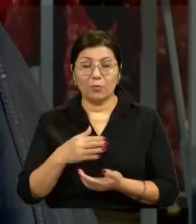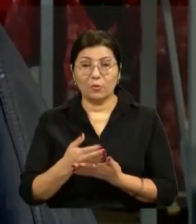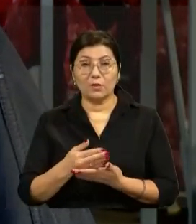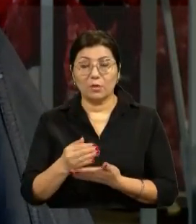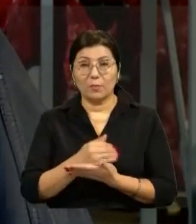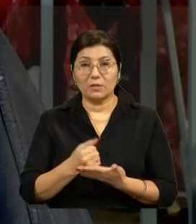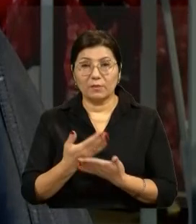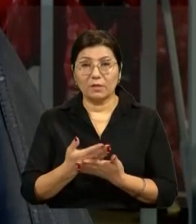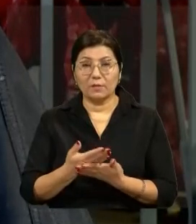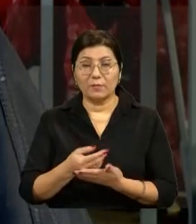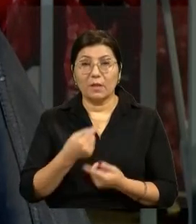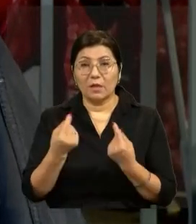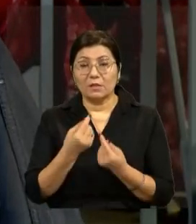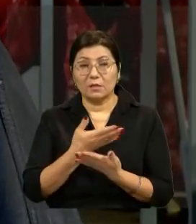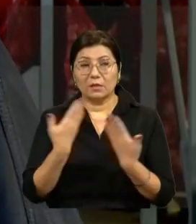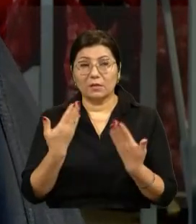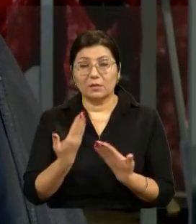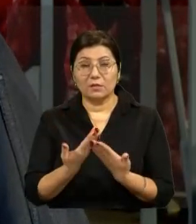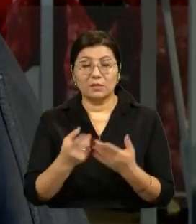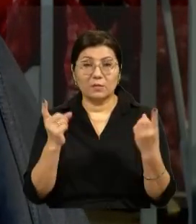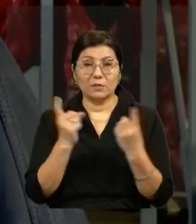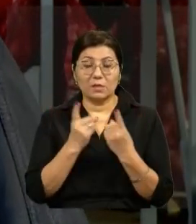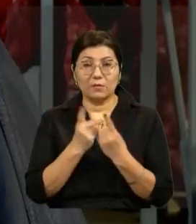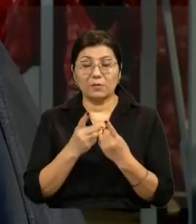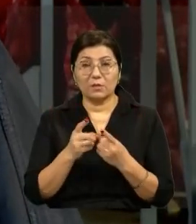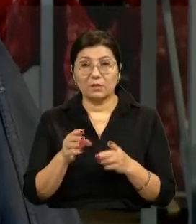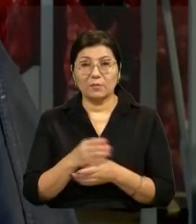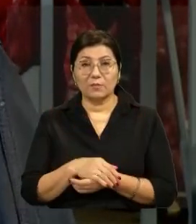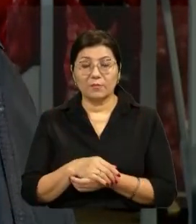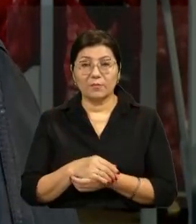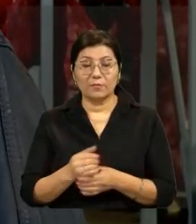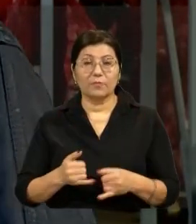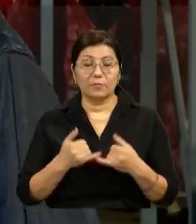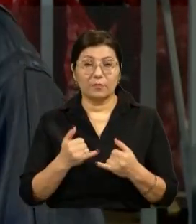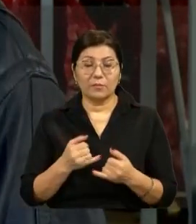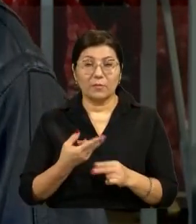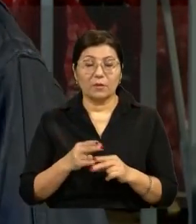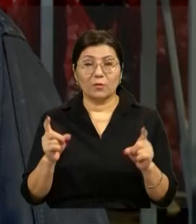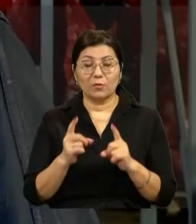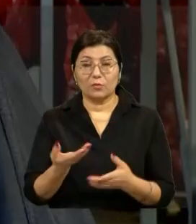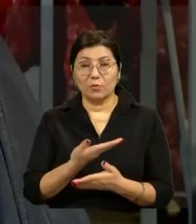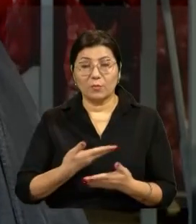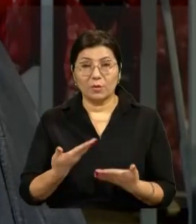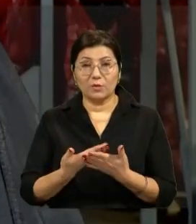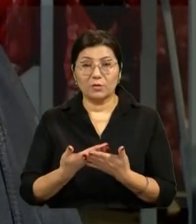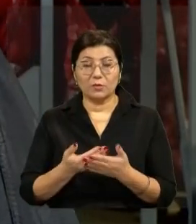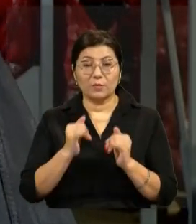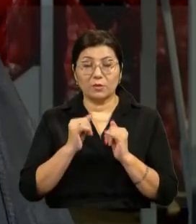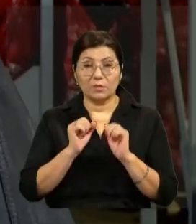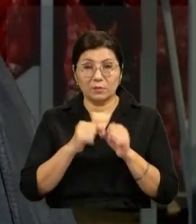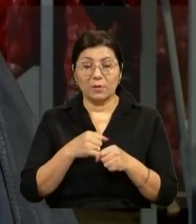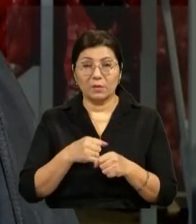Во-вторых, качества зерна нет. И вот сейчас мы тоже сталкиваемся. Благо то, что мы еще как-то смогли,